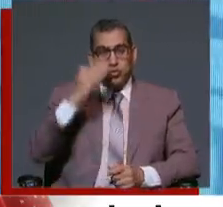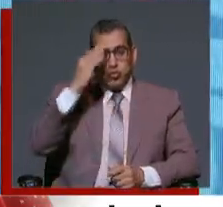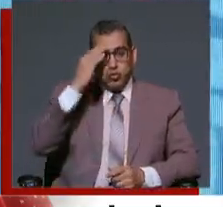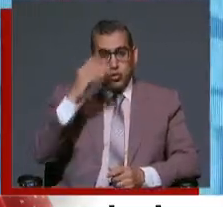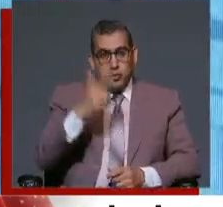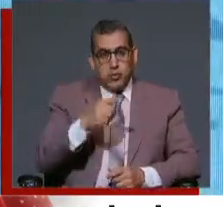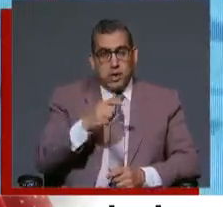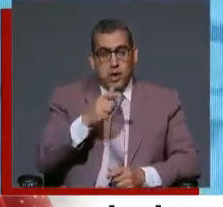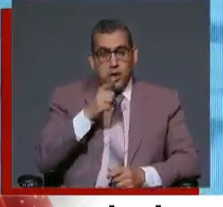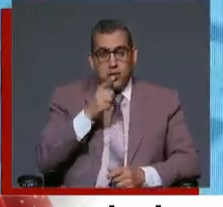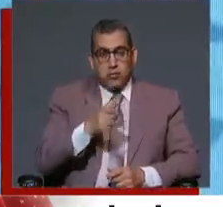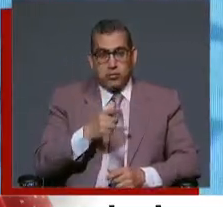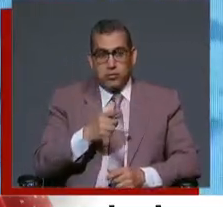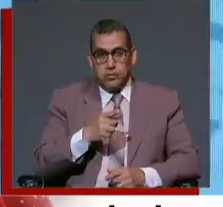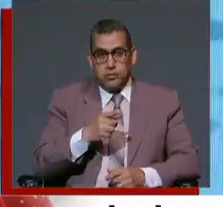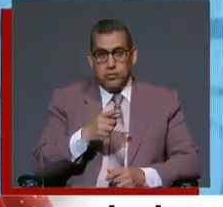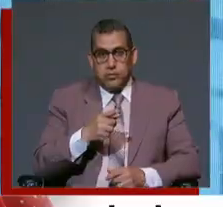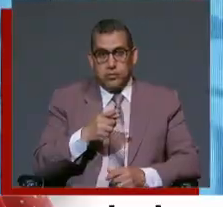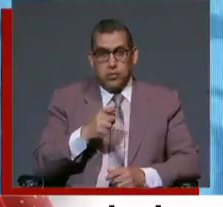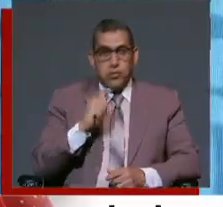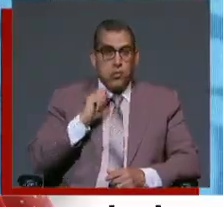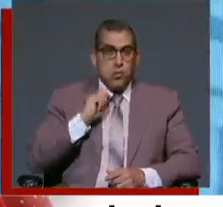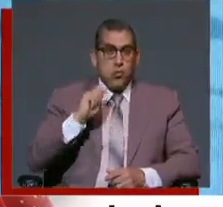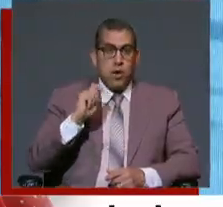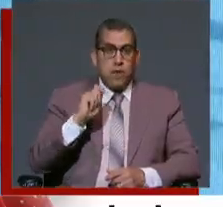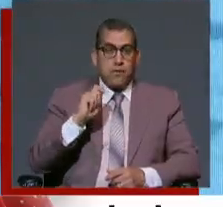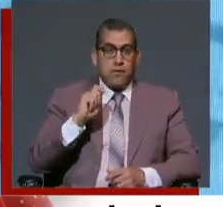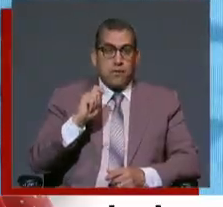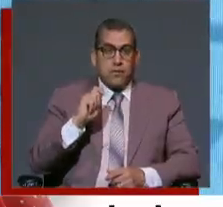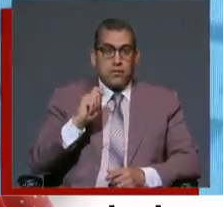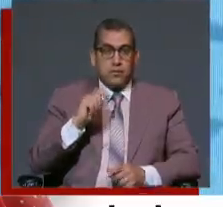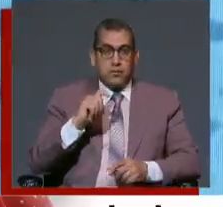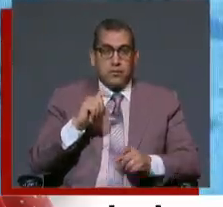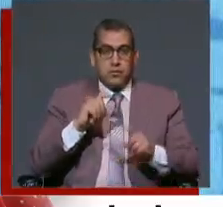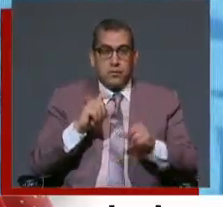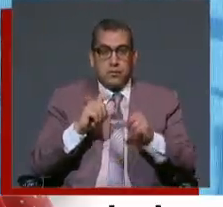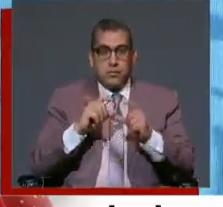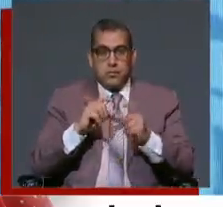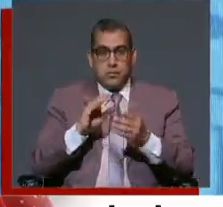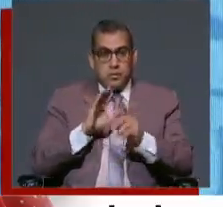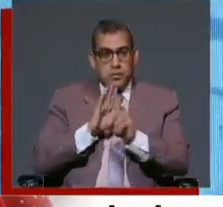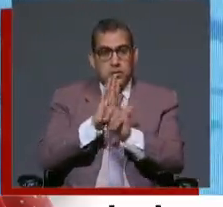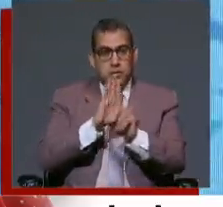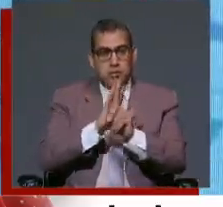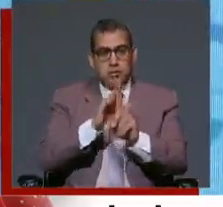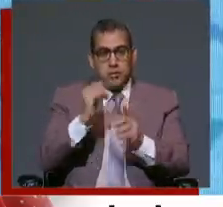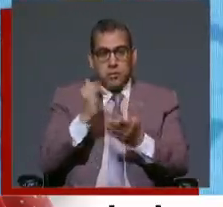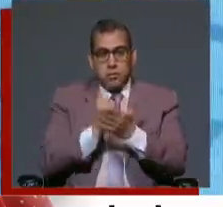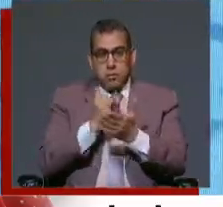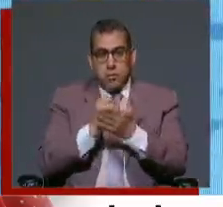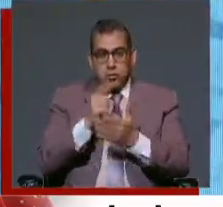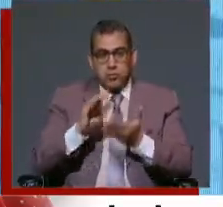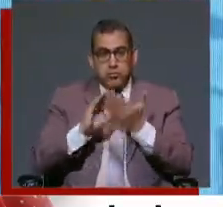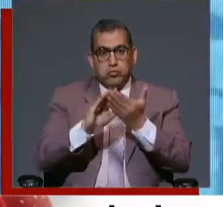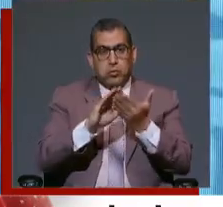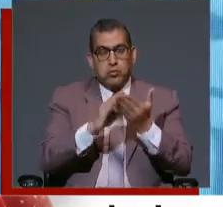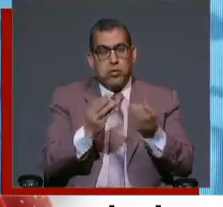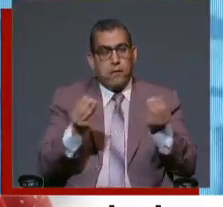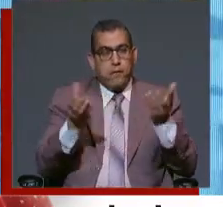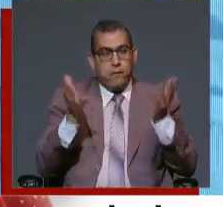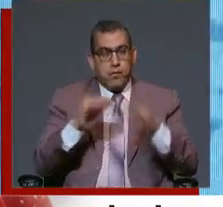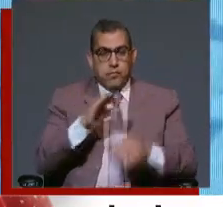السيد خالد فودا محافظ جنوب السيناء لدعمه الكامل ومساعدته